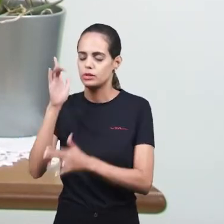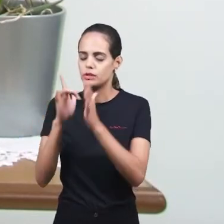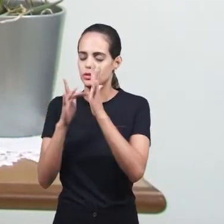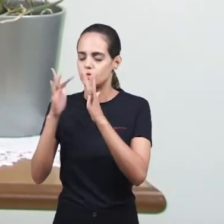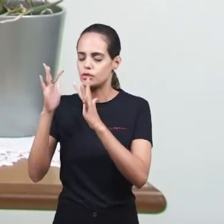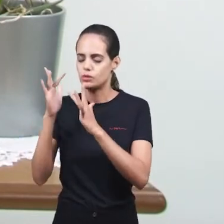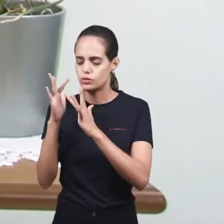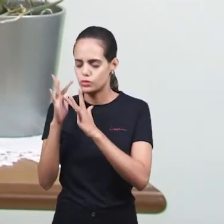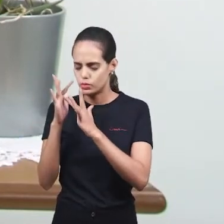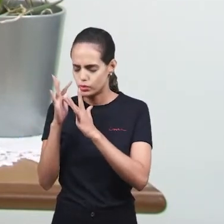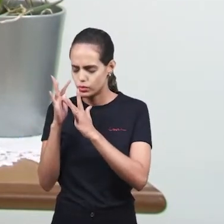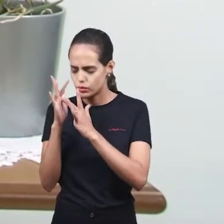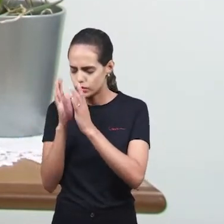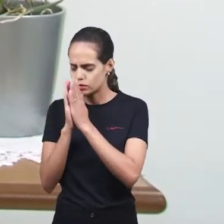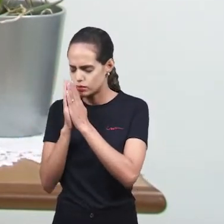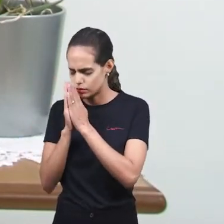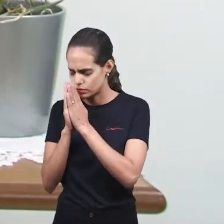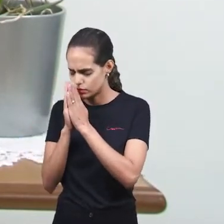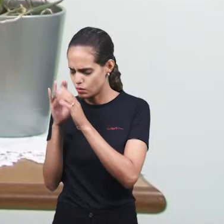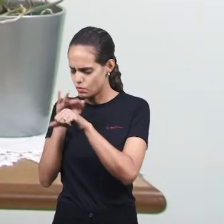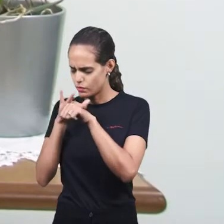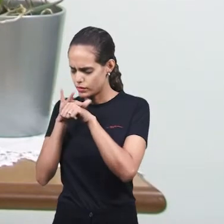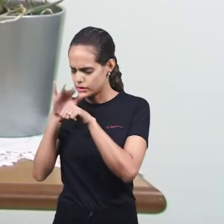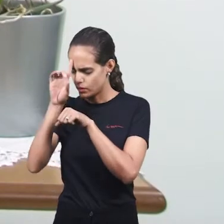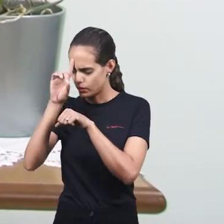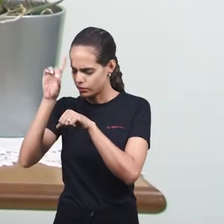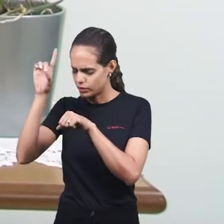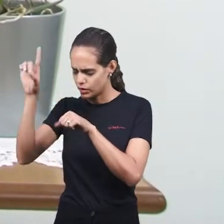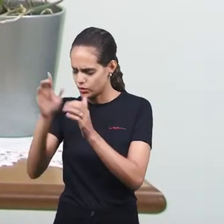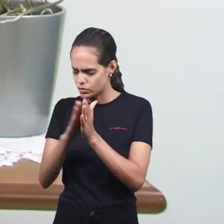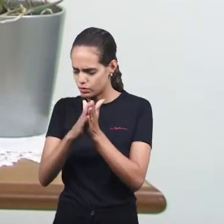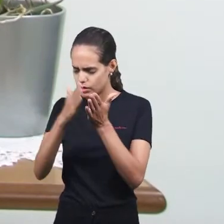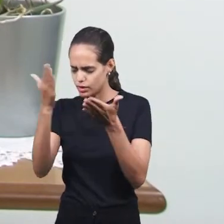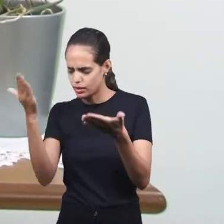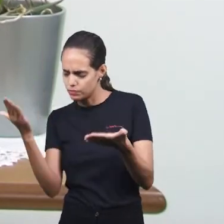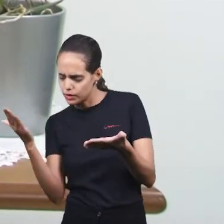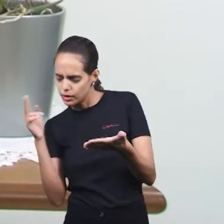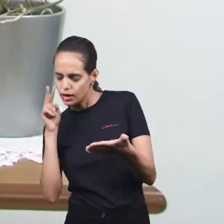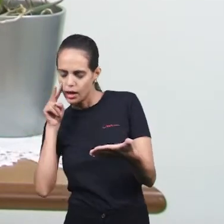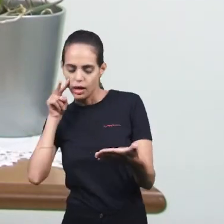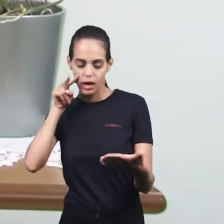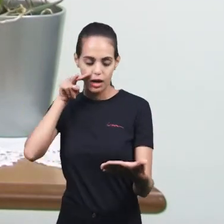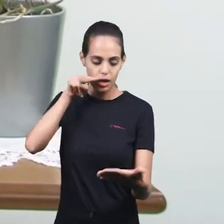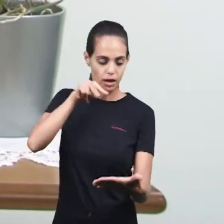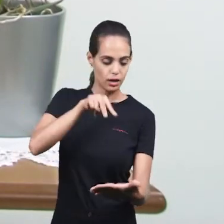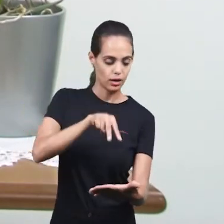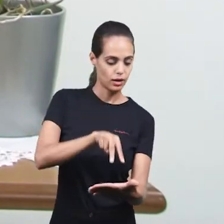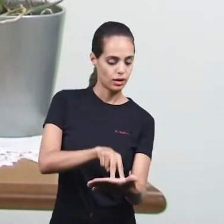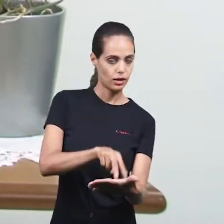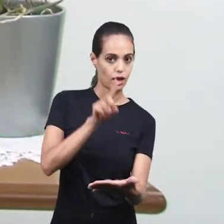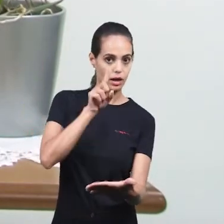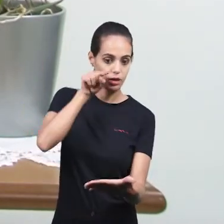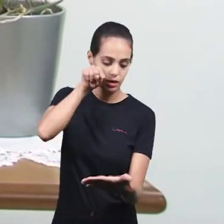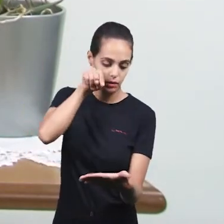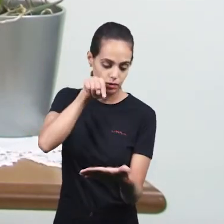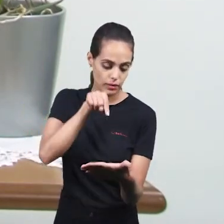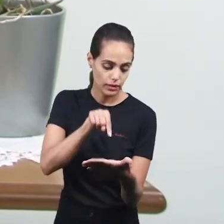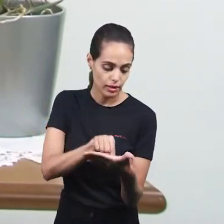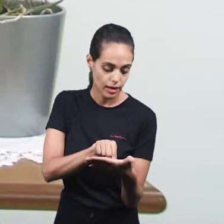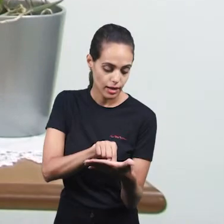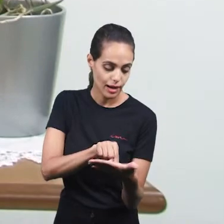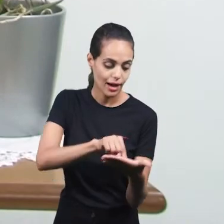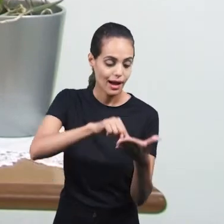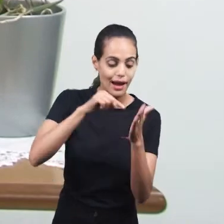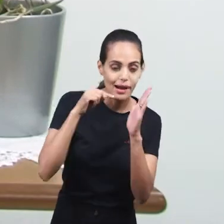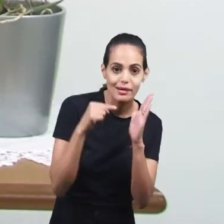Слово Божие. Вы опустите ваши глаза или возложите палец, указательный палец,